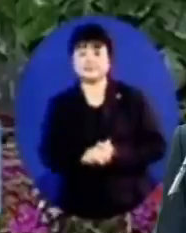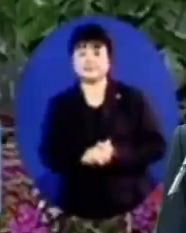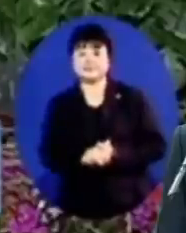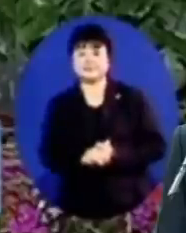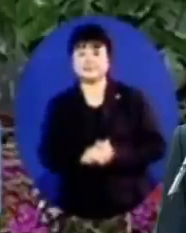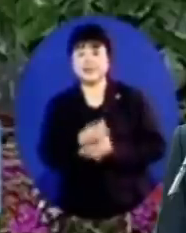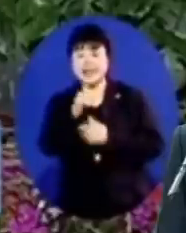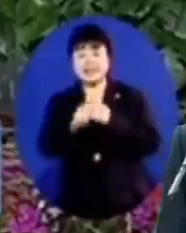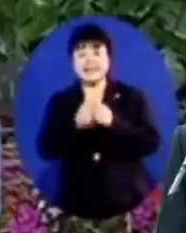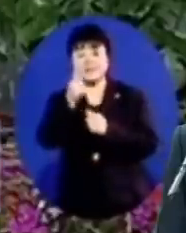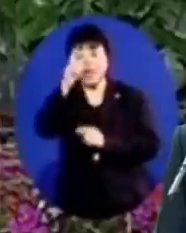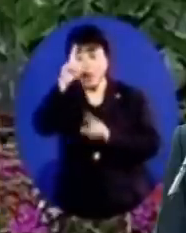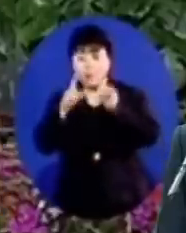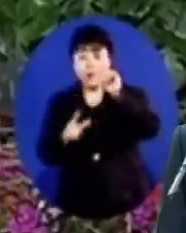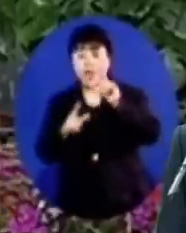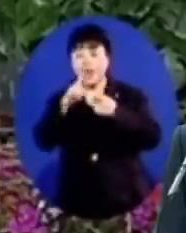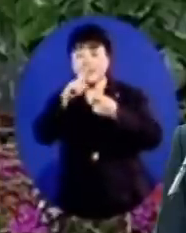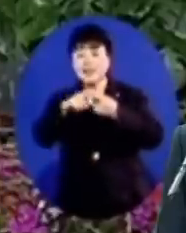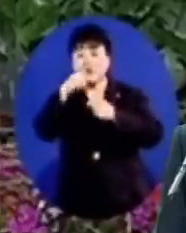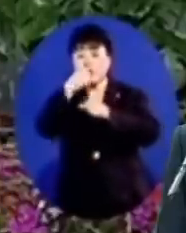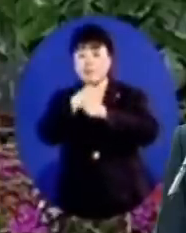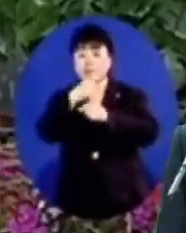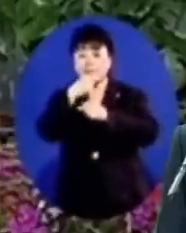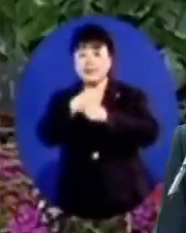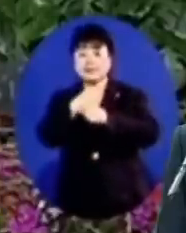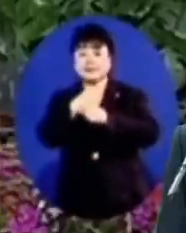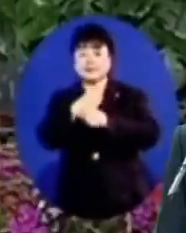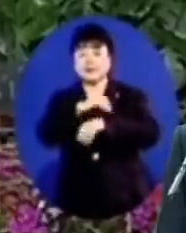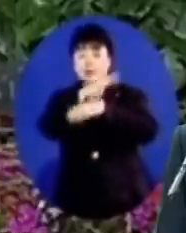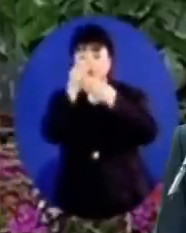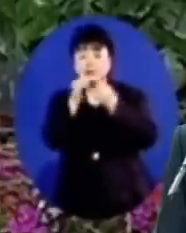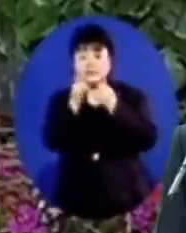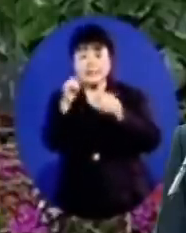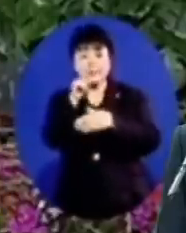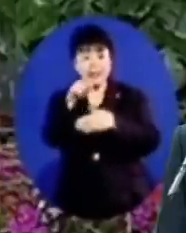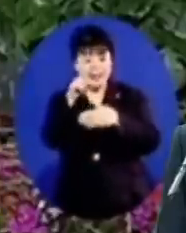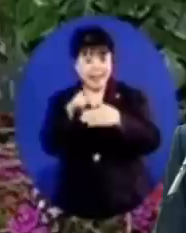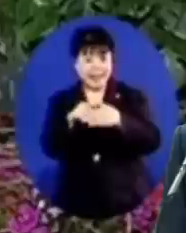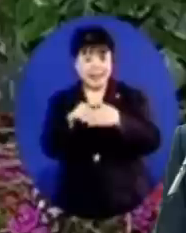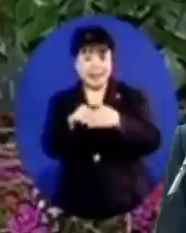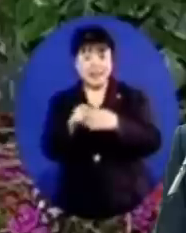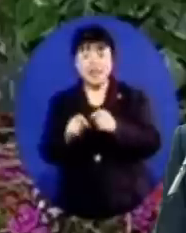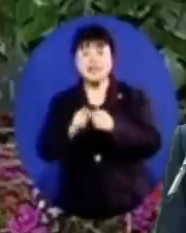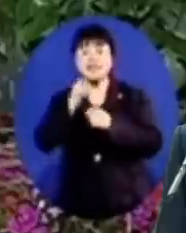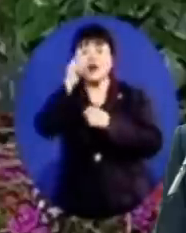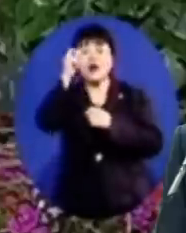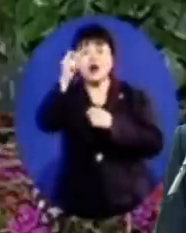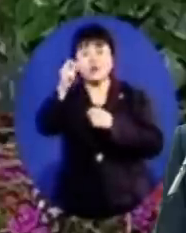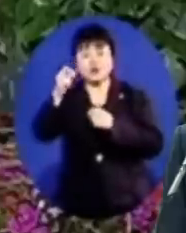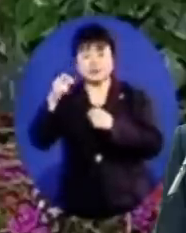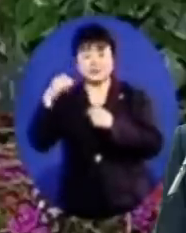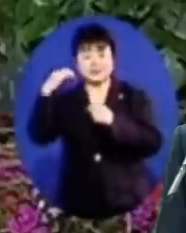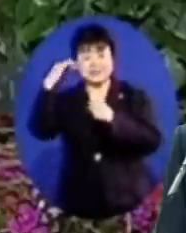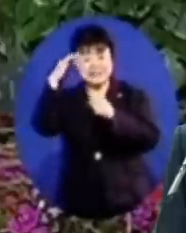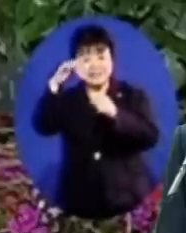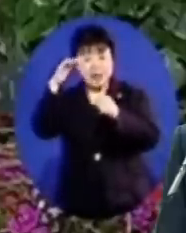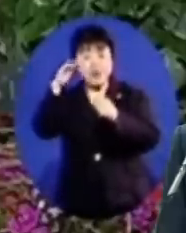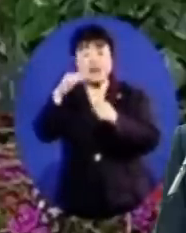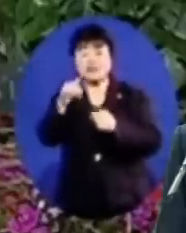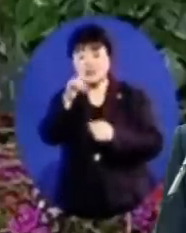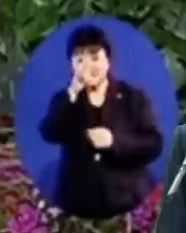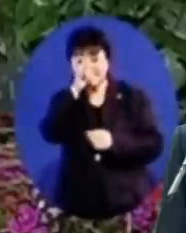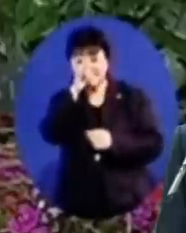이것은 하나님의 형상과 모양대로 지음받은 모든 인간 안에는 영원을 사모하는 영혼이 있다는 것을